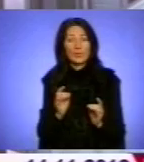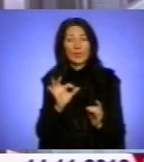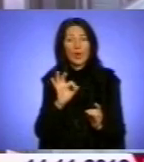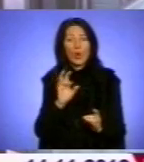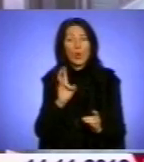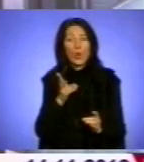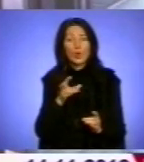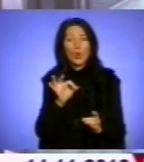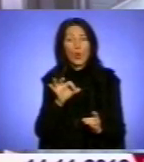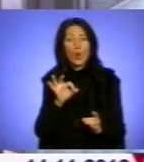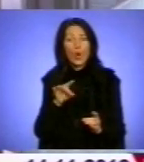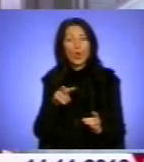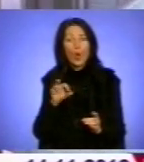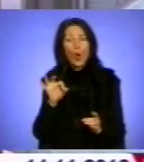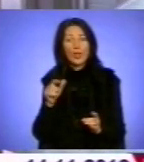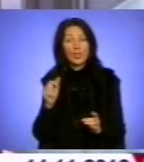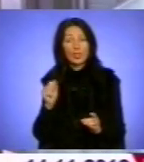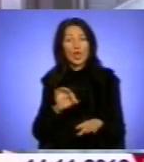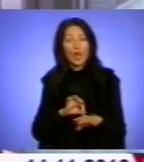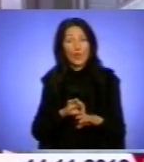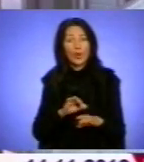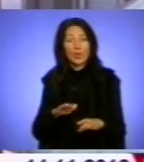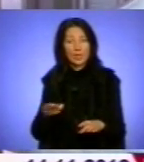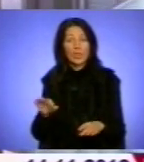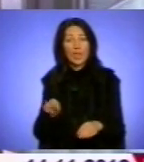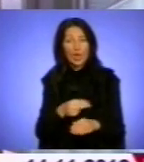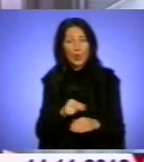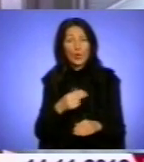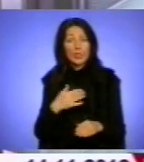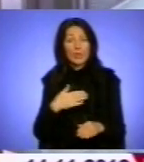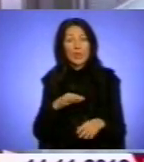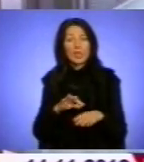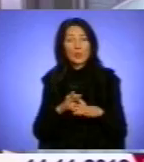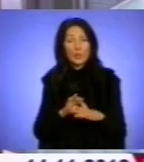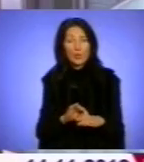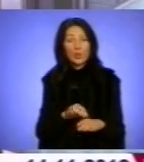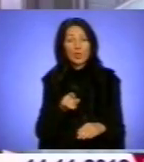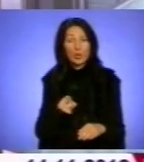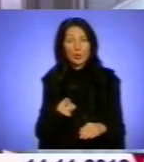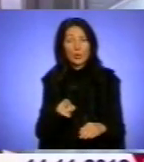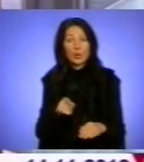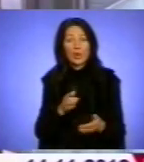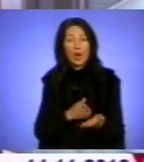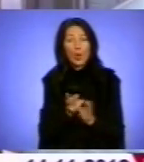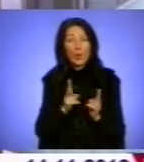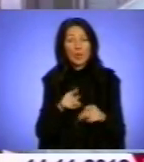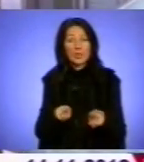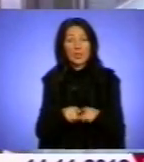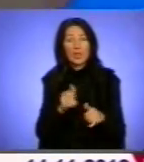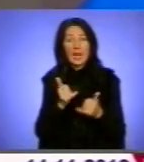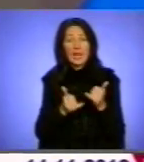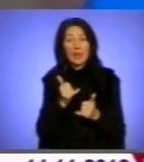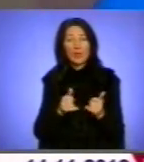онкологічних. Діти з онкозахворенням лікуються у нас, проводять тут як і операції, так і